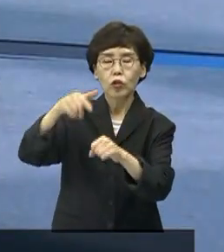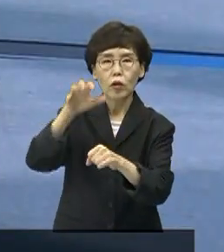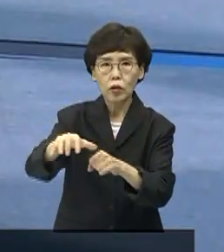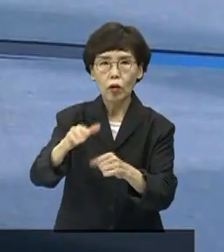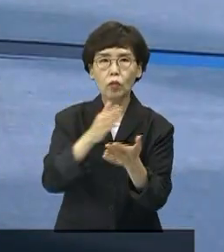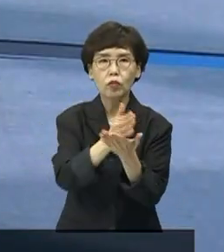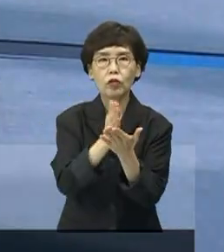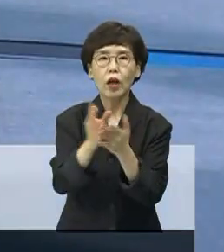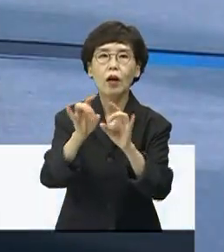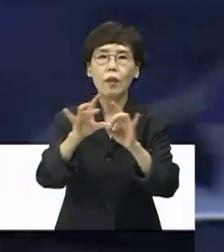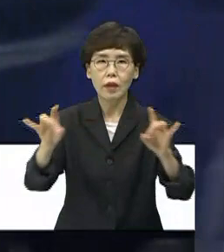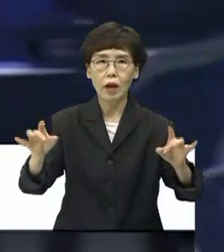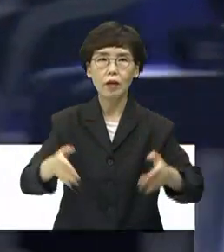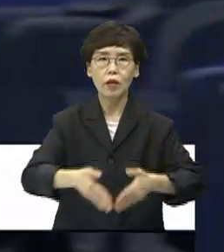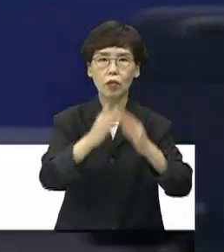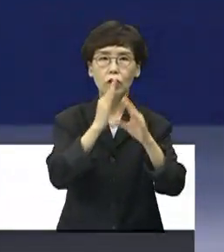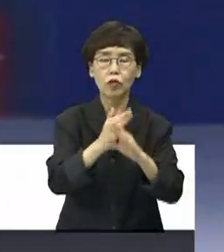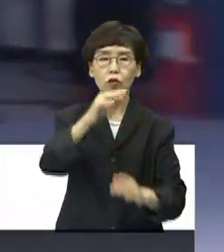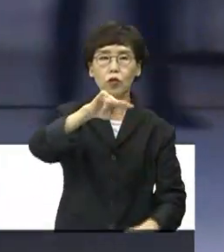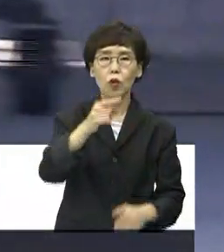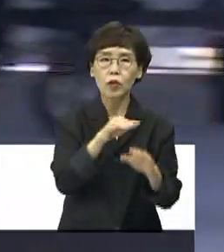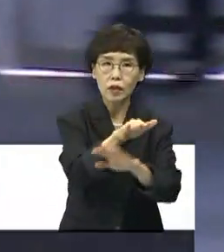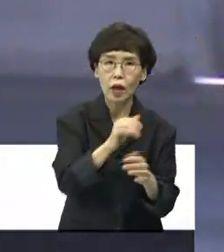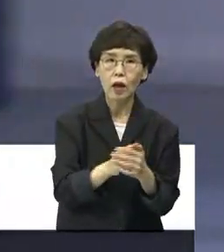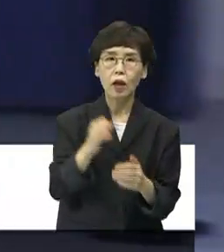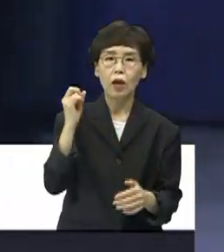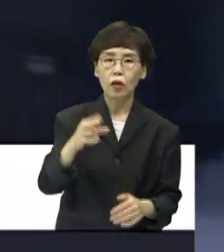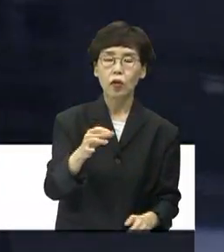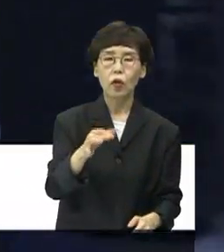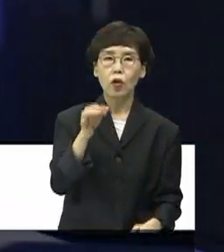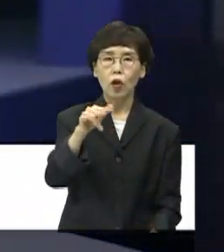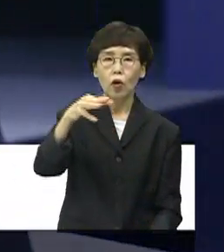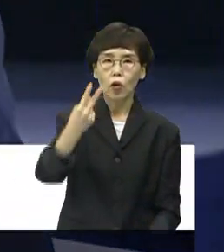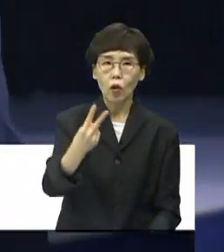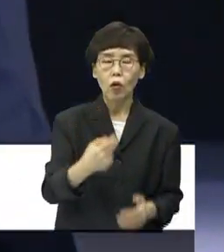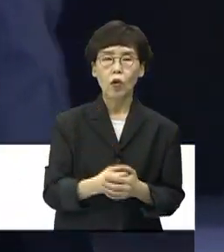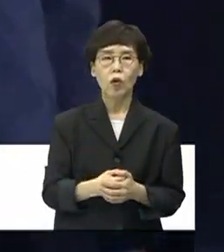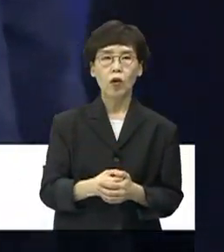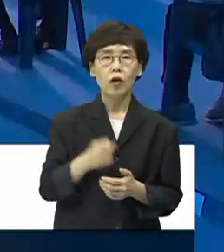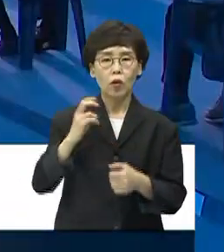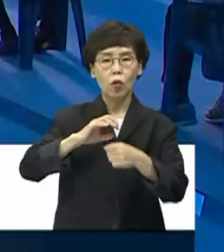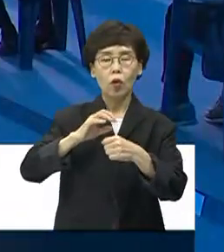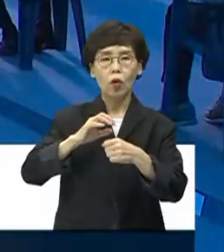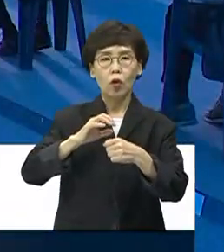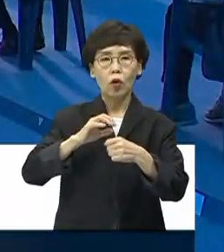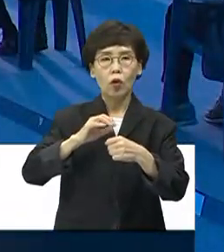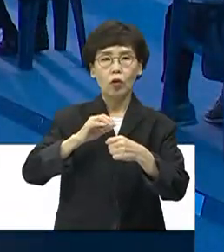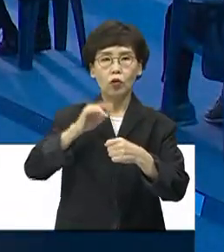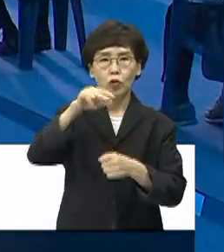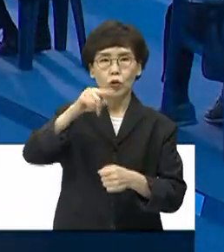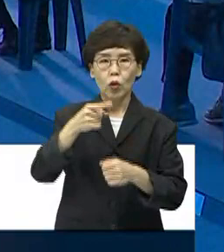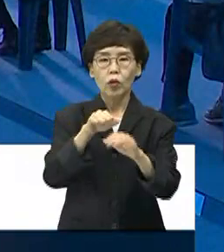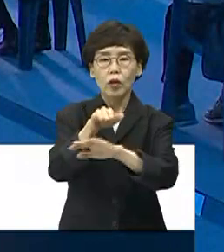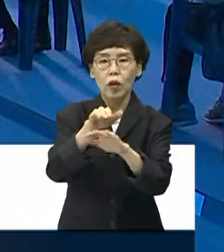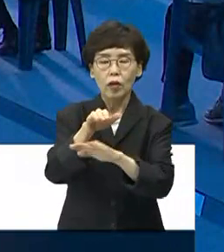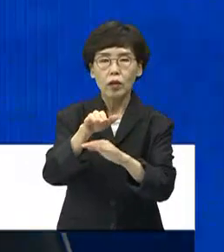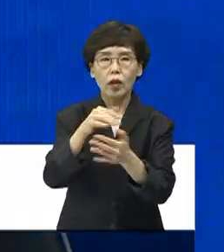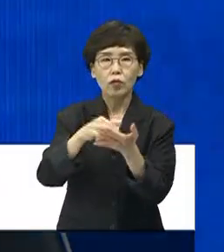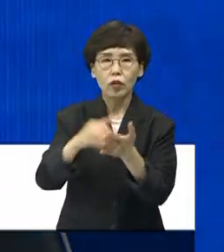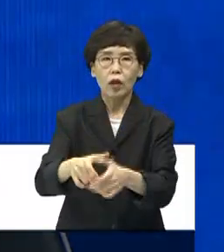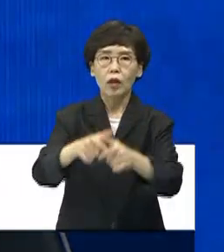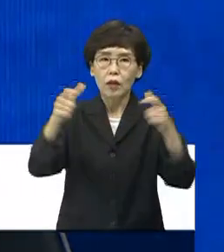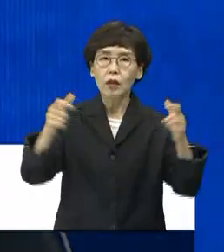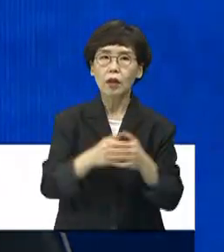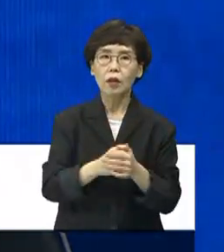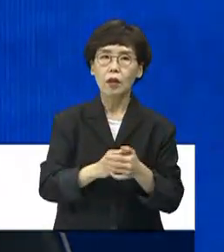있습니다. 문 대통령은 수소차와 수소연료전지 분야 세계 1위, 수소승용차 보급량과 세계 점유율 1위 등의